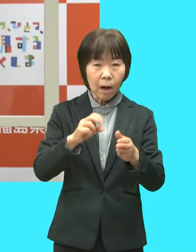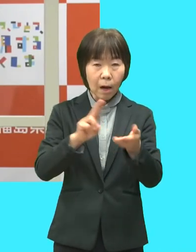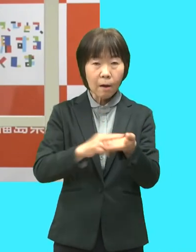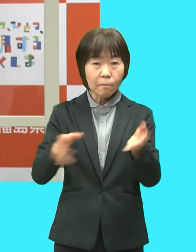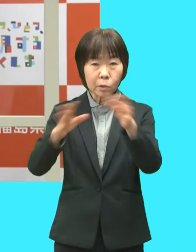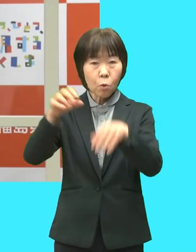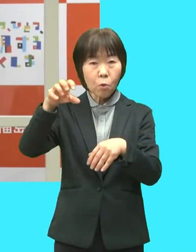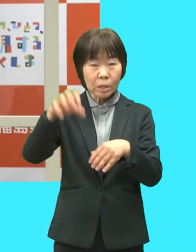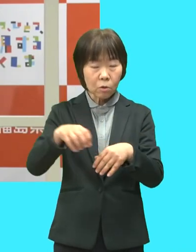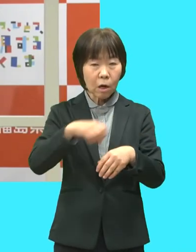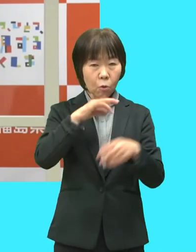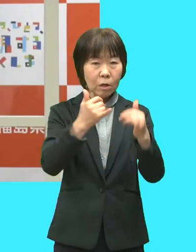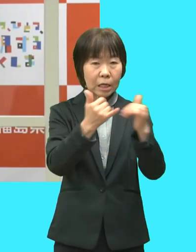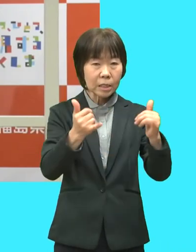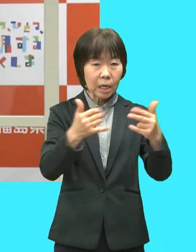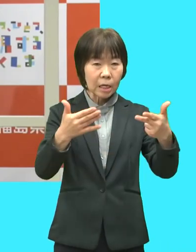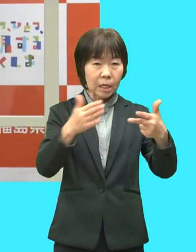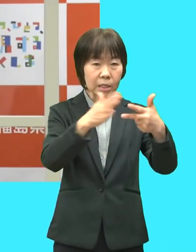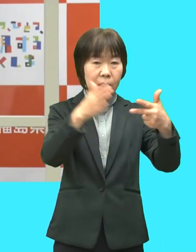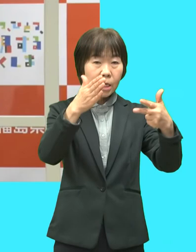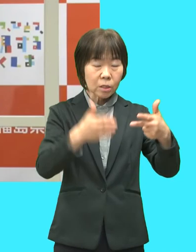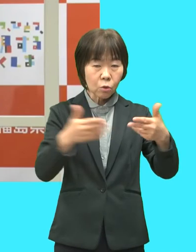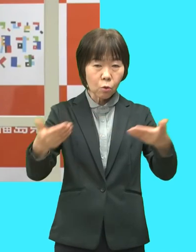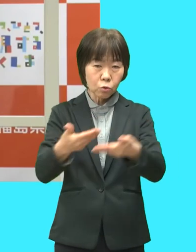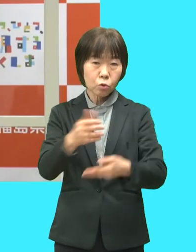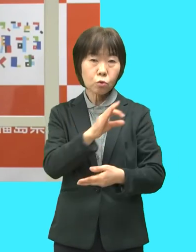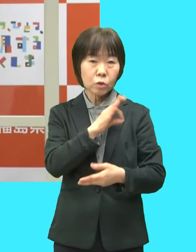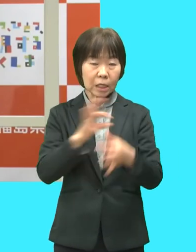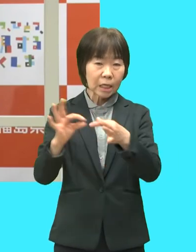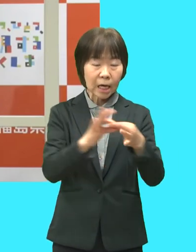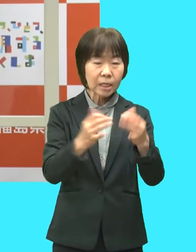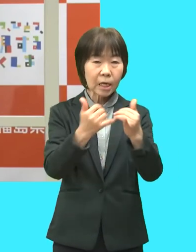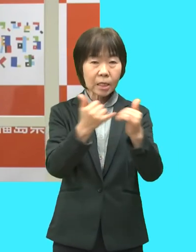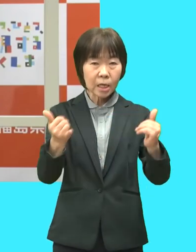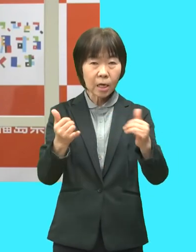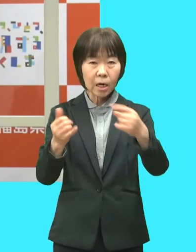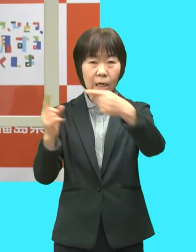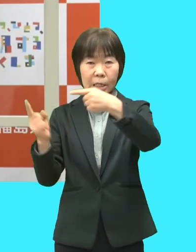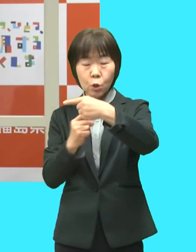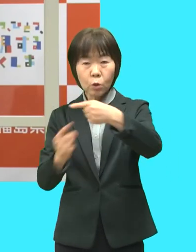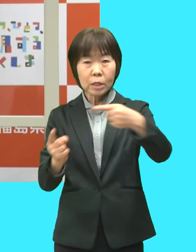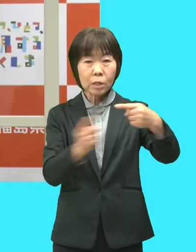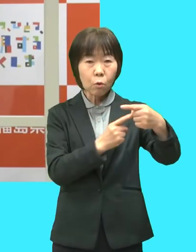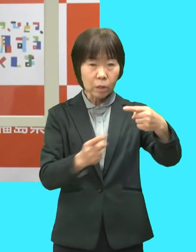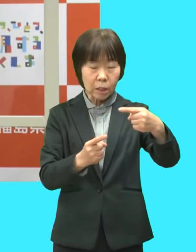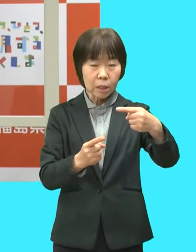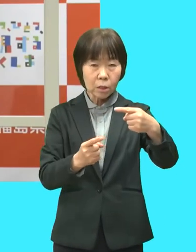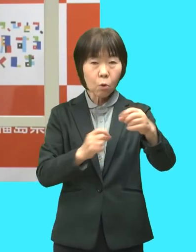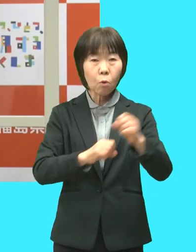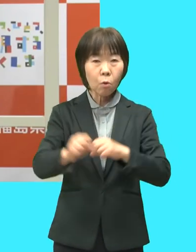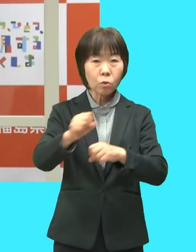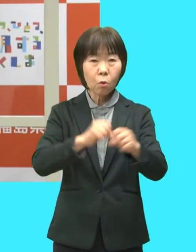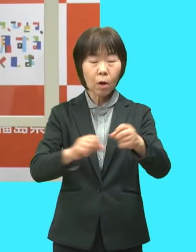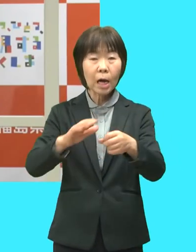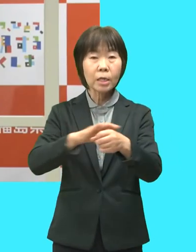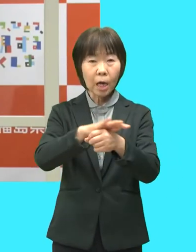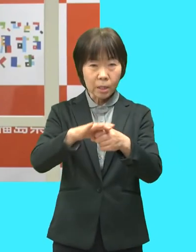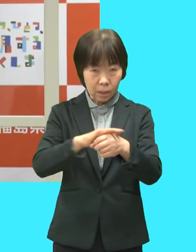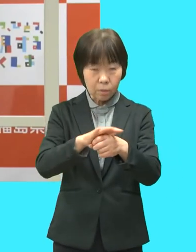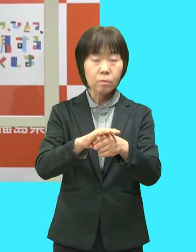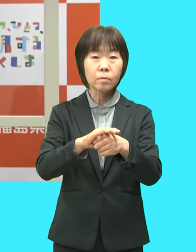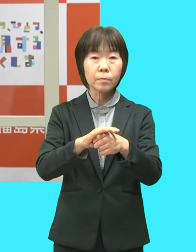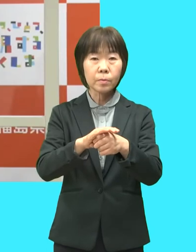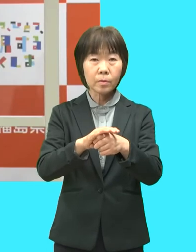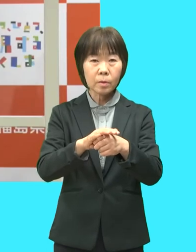施設に関わる職員さん、あるいは関係者お一人お一人の行動にやはり返ってくるところでございます